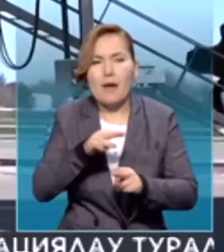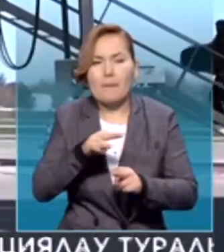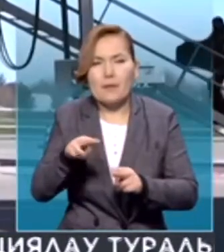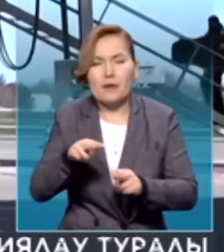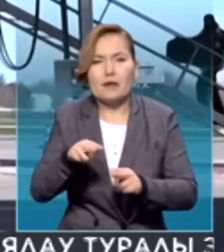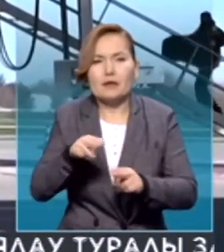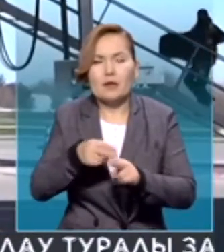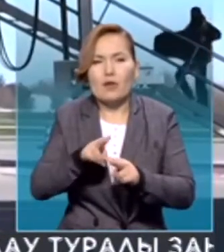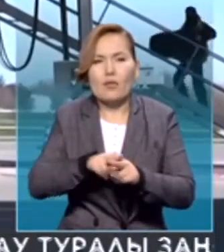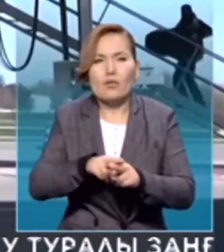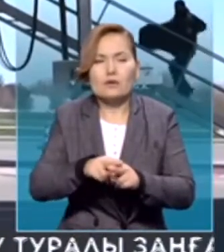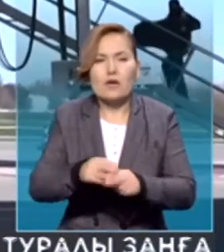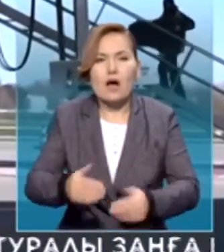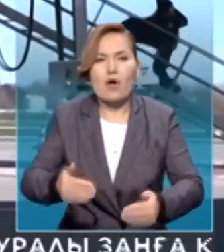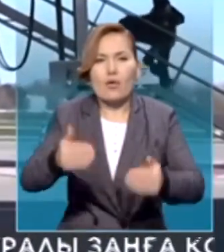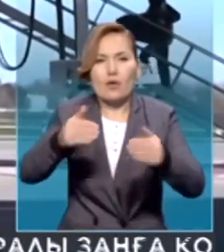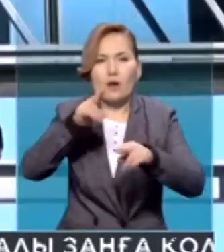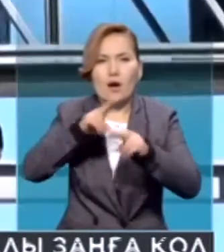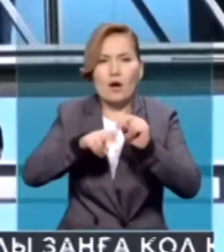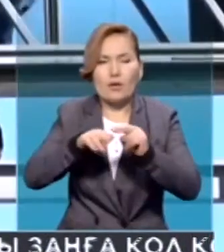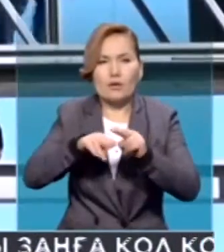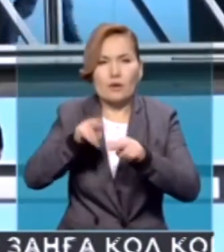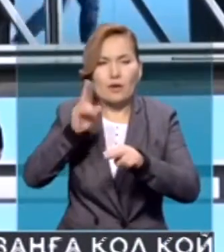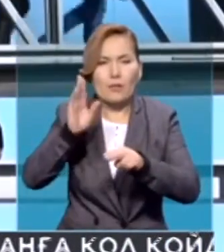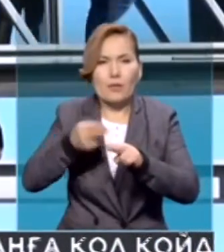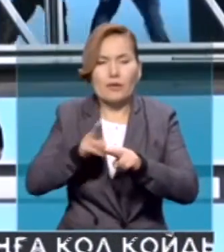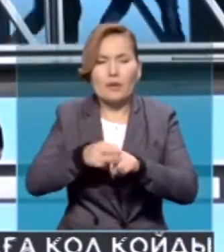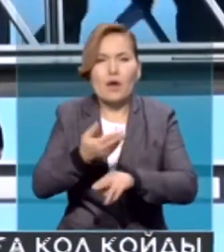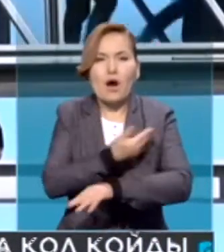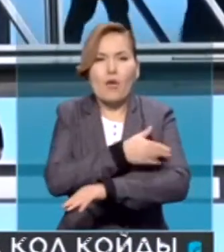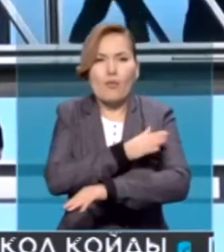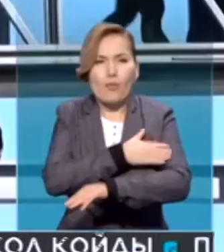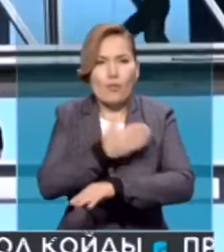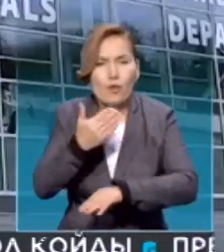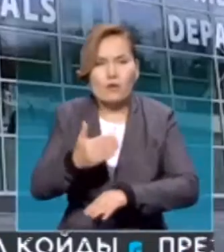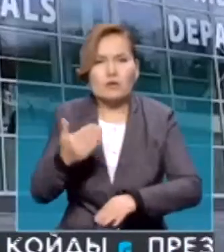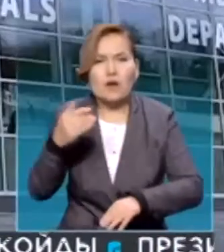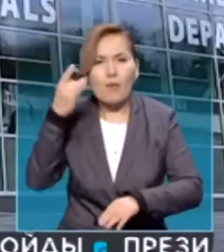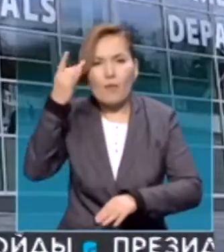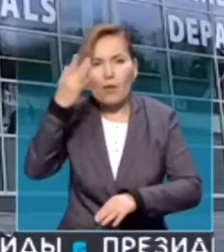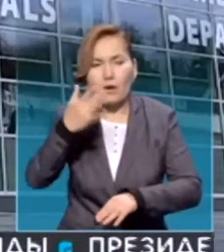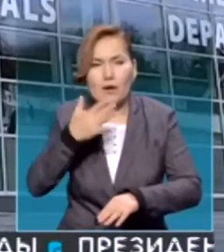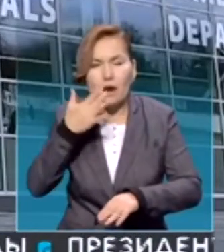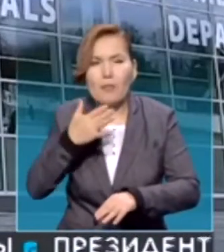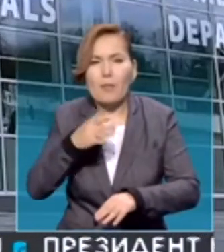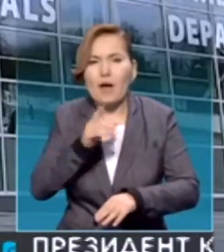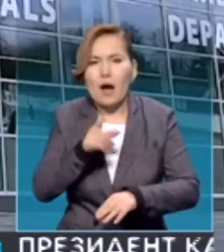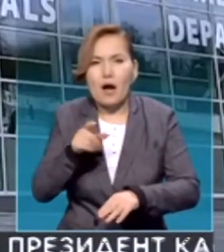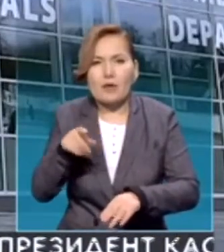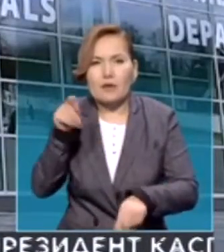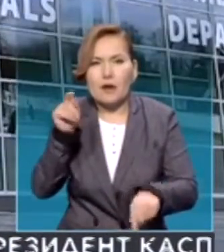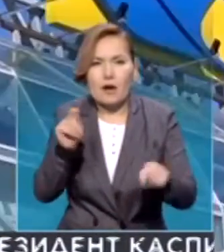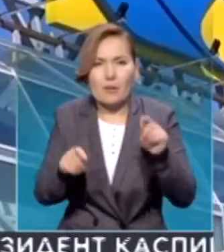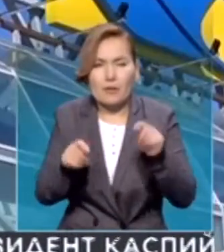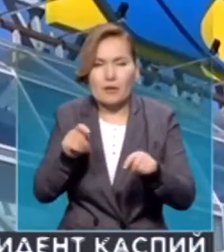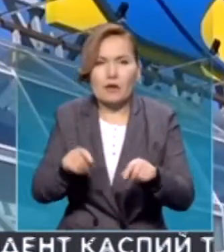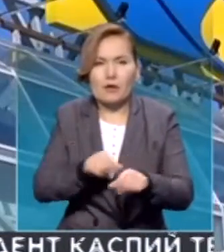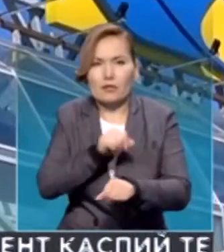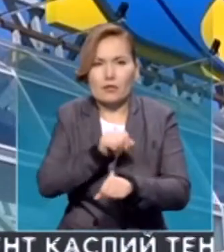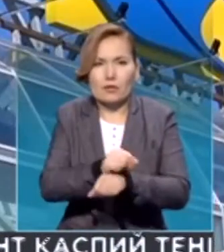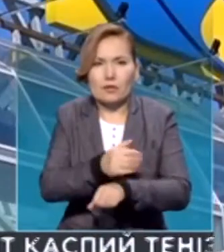мәжбүр. Дәл осындай қабырғаны Польша былтыр елге ағылған Африка мен таяу шығыстан келген мыңдаған адамды тоқтату үшін Беларусьпен арада